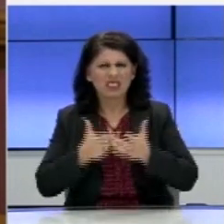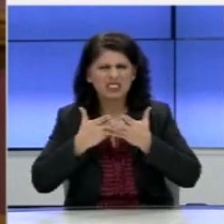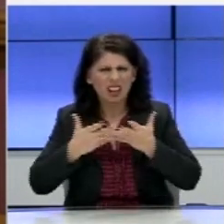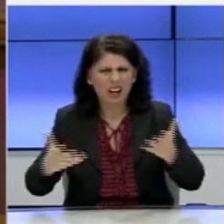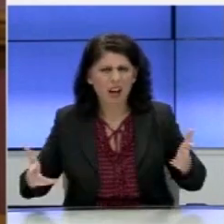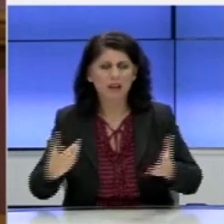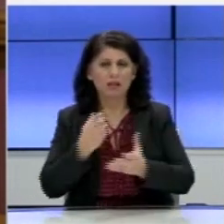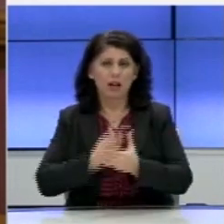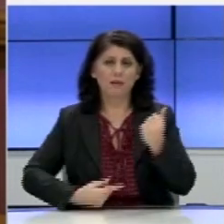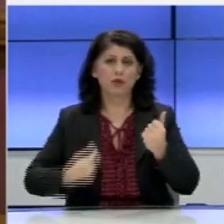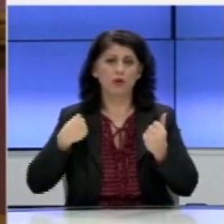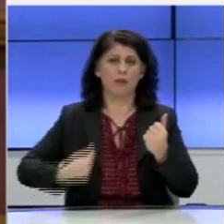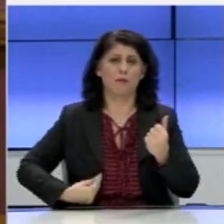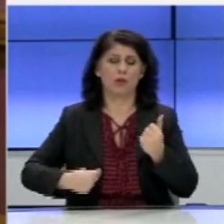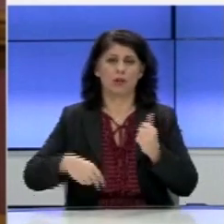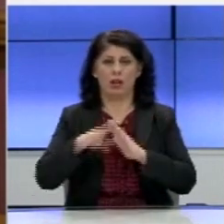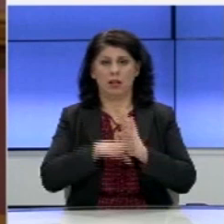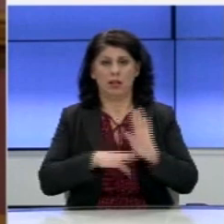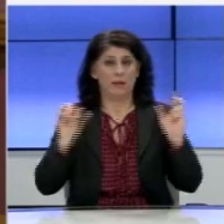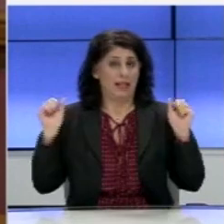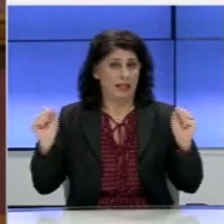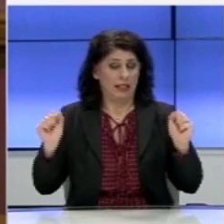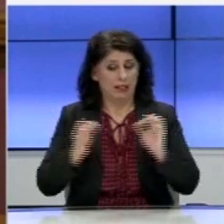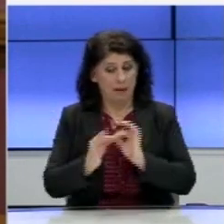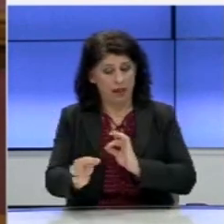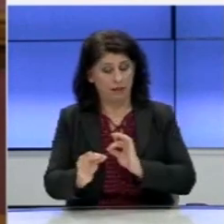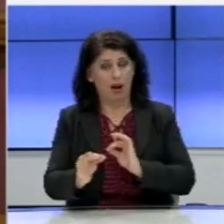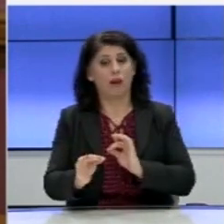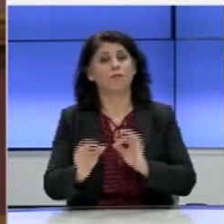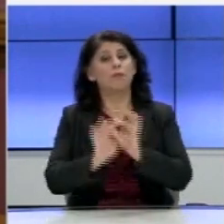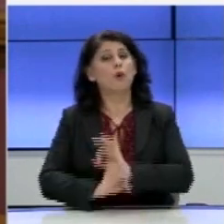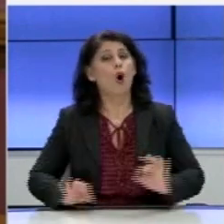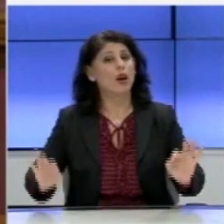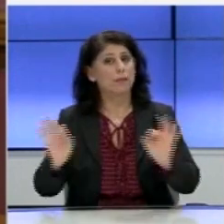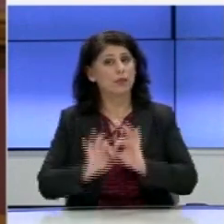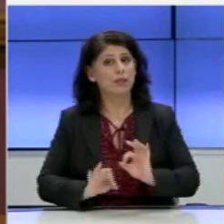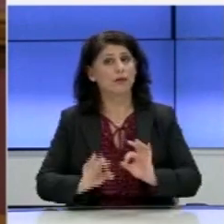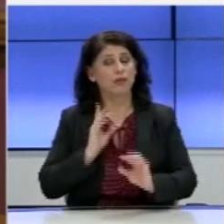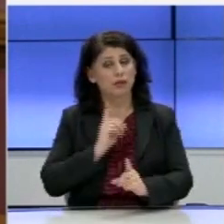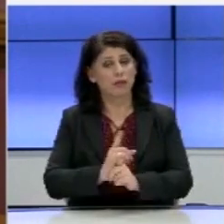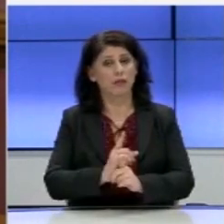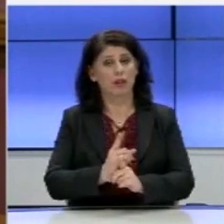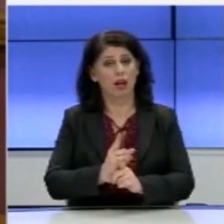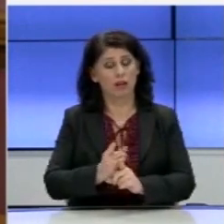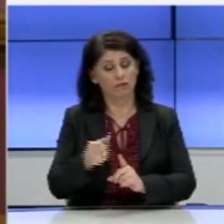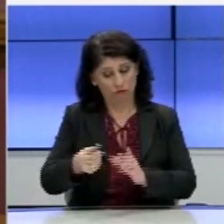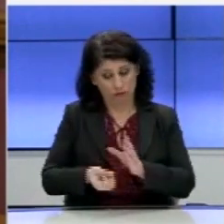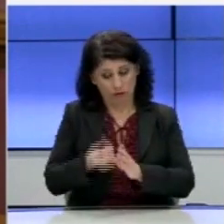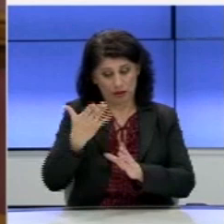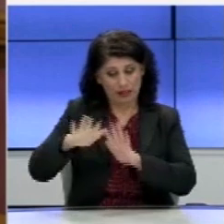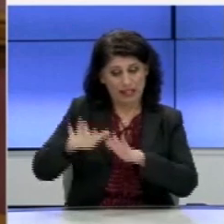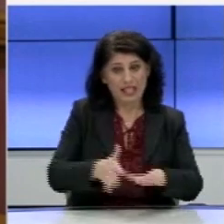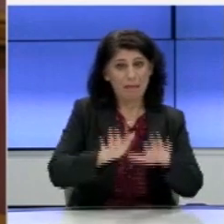τεράστιες ελλείψεις στο δημόσιο σύστημα υγείας, αλλά και στα μέτρα πρόληψης μπροστά και ειδικά στο τρίτο, στο νέο κύμα της